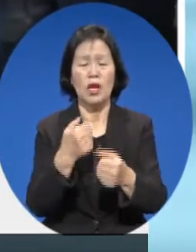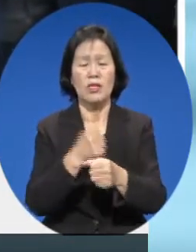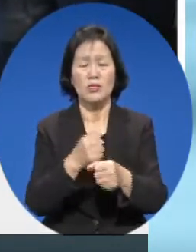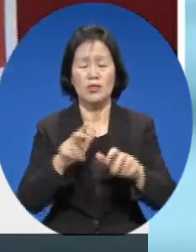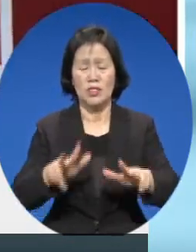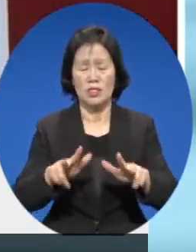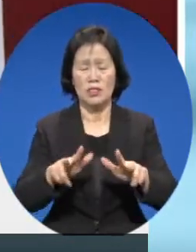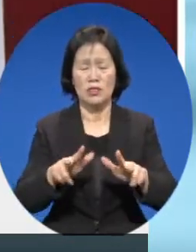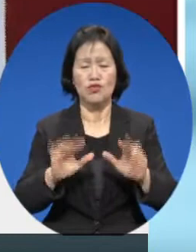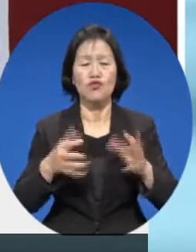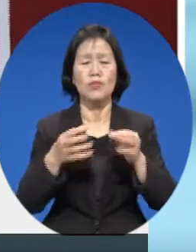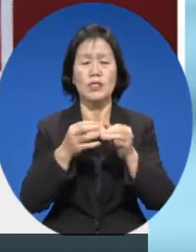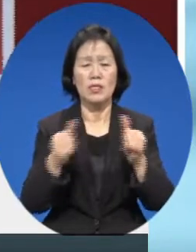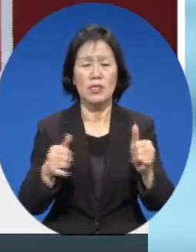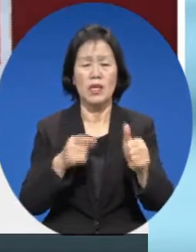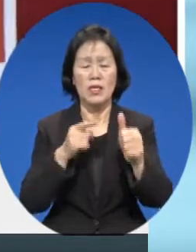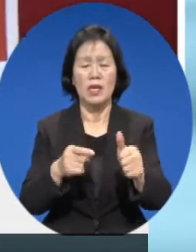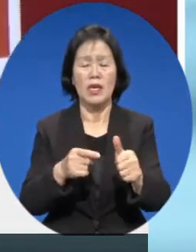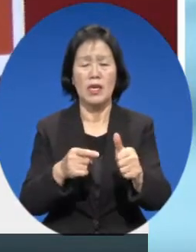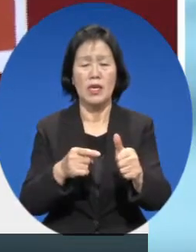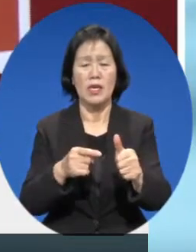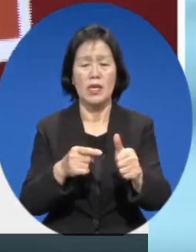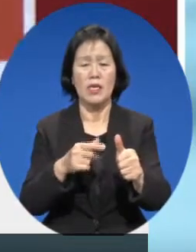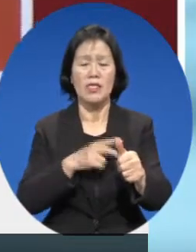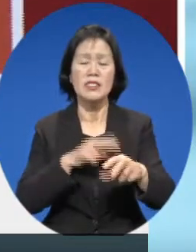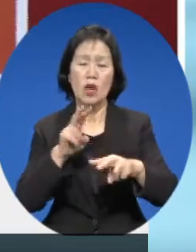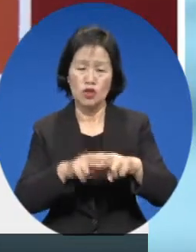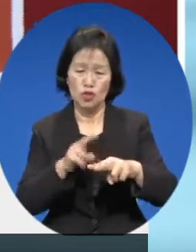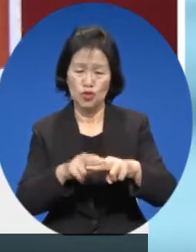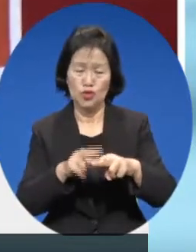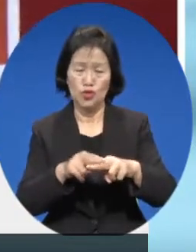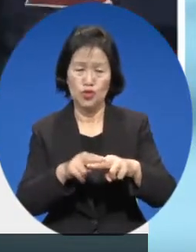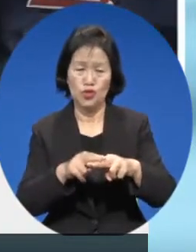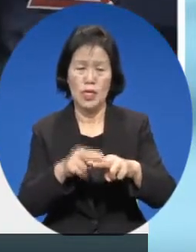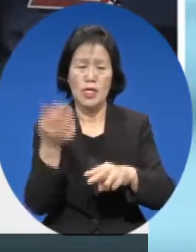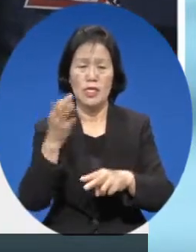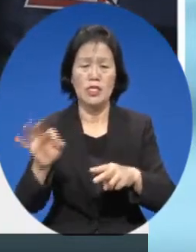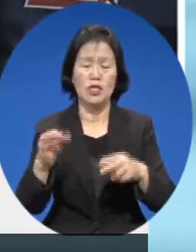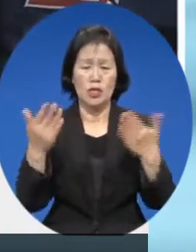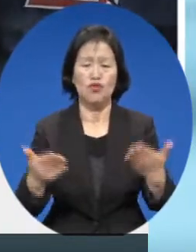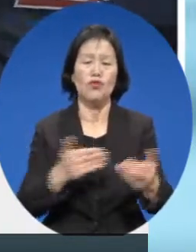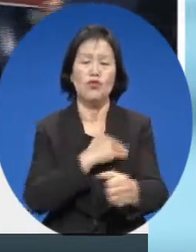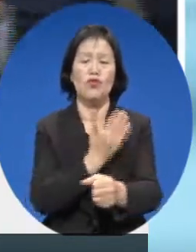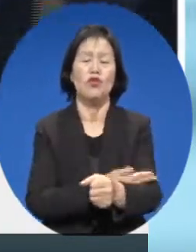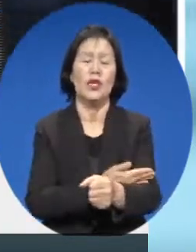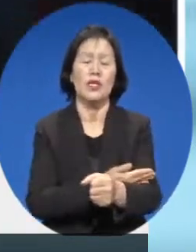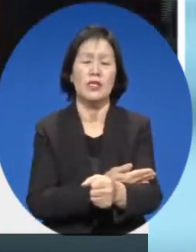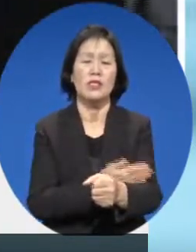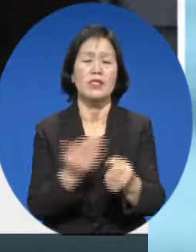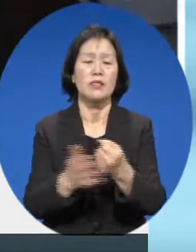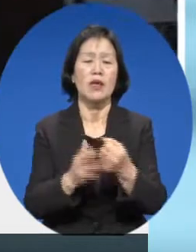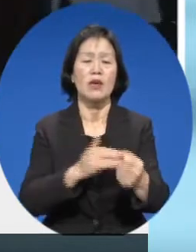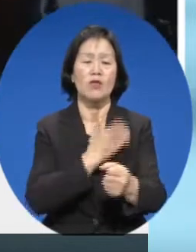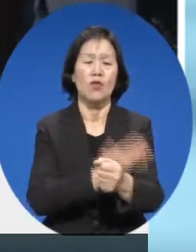현재의 국민들의 그 적인 석수 분포로 인정해 주신 그 권 아니거든요 그건 학내에 생산의 때는 점 말씀드리고